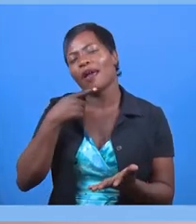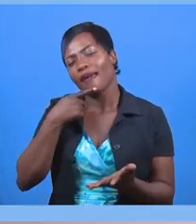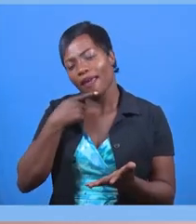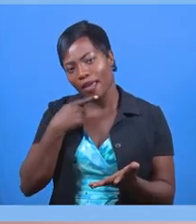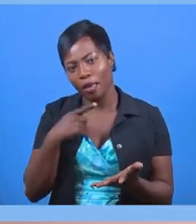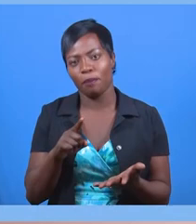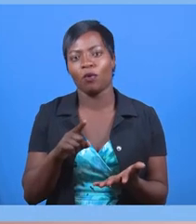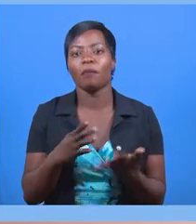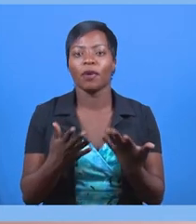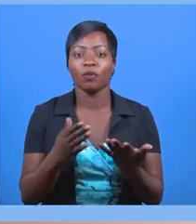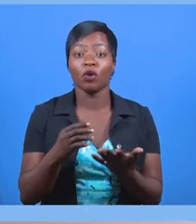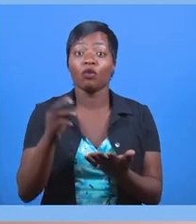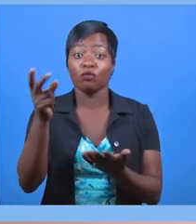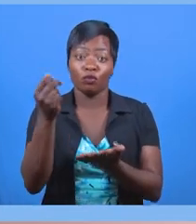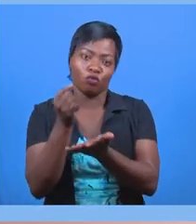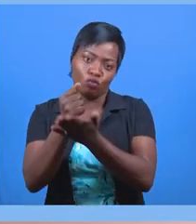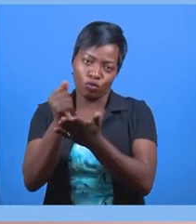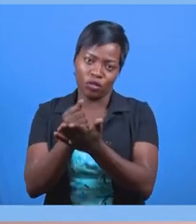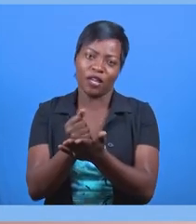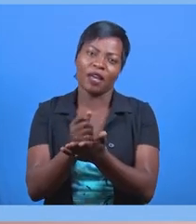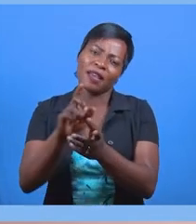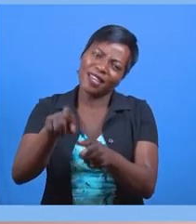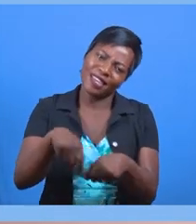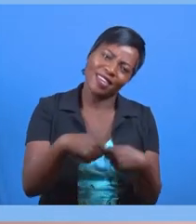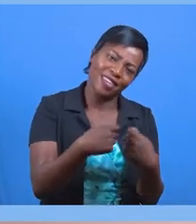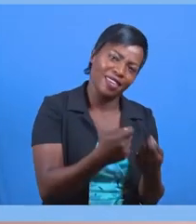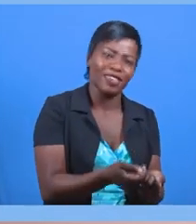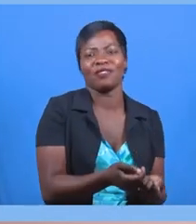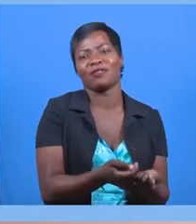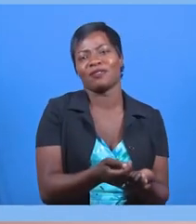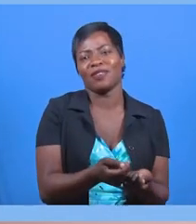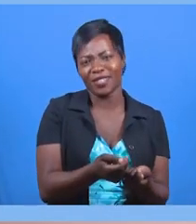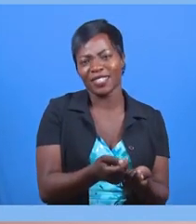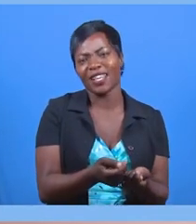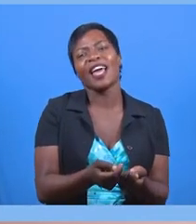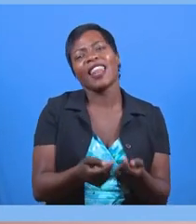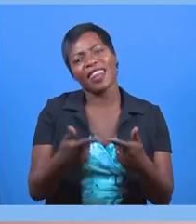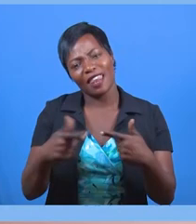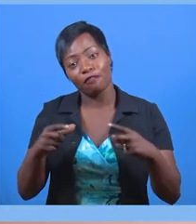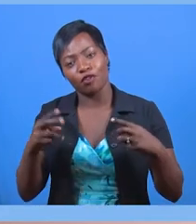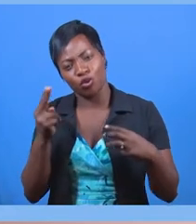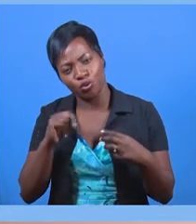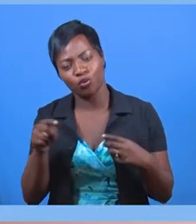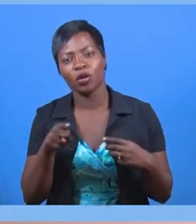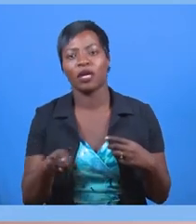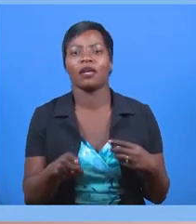unokwanisa kuunza zvimwe zvinhu ngatipindeika muupenyu hutsva tichiita izvitsva